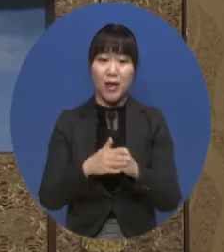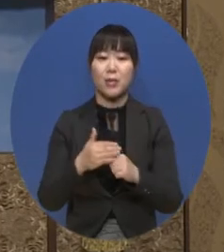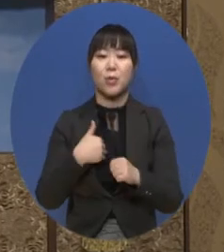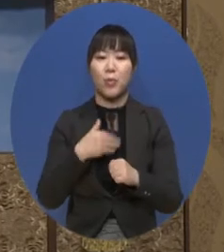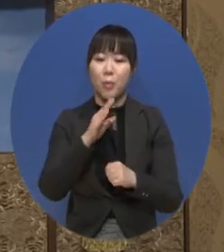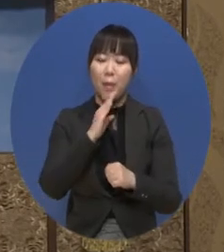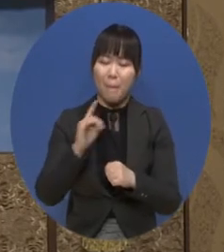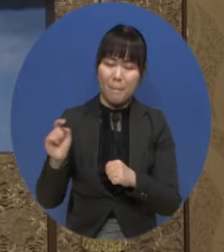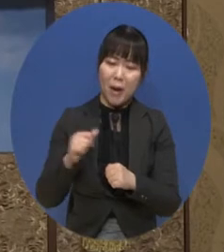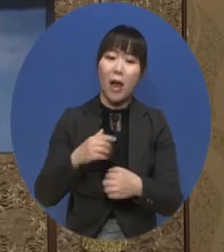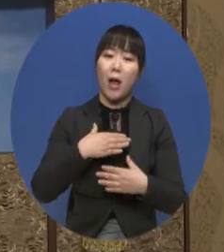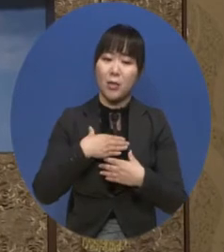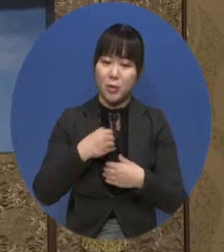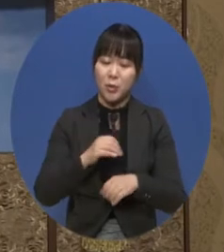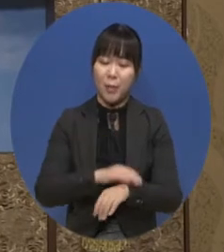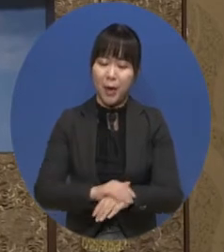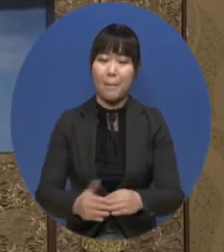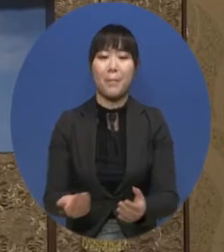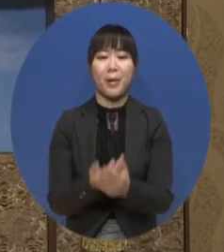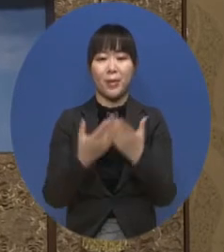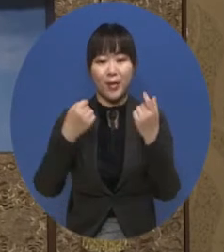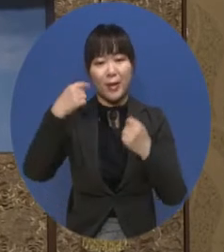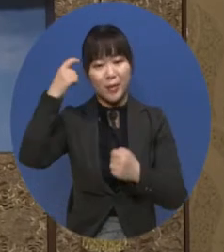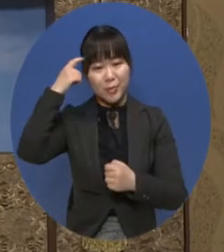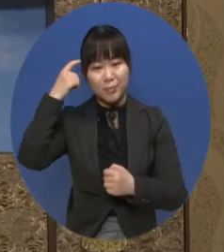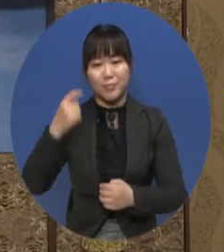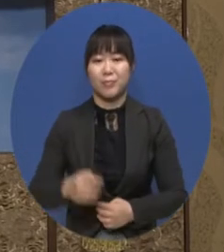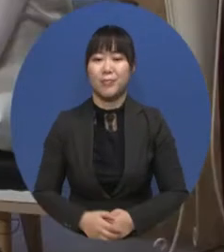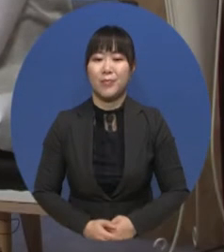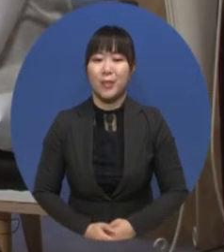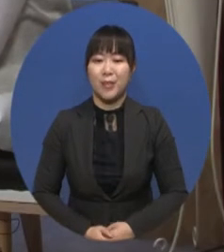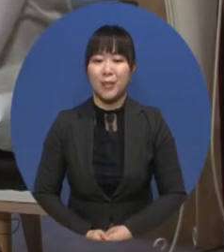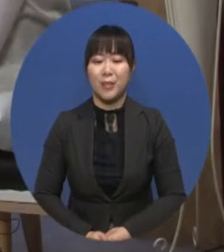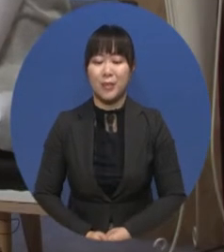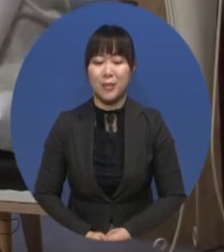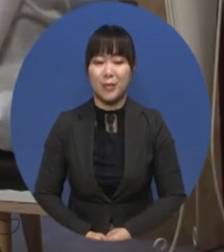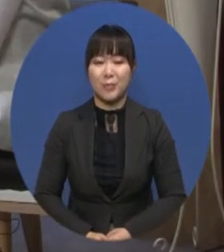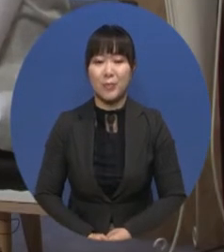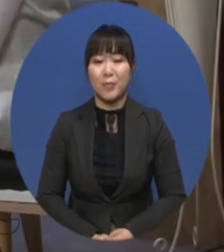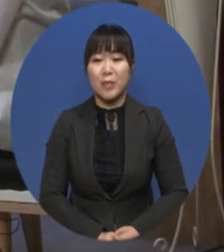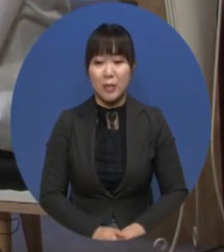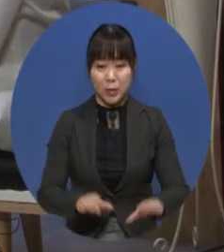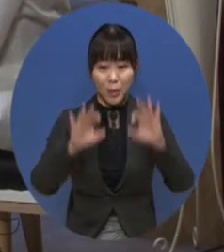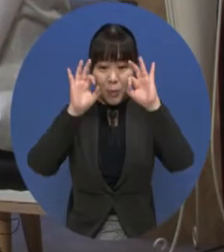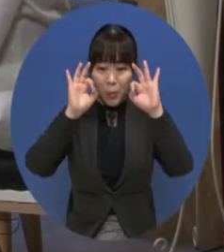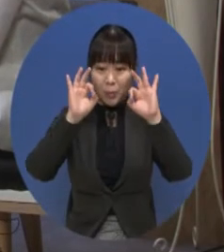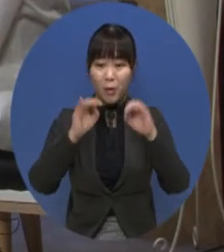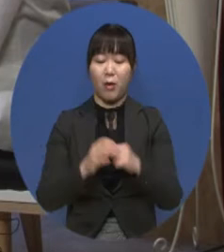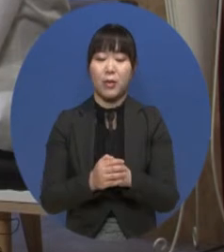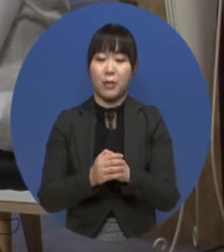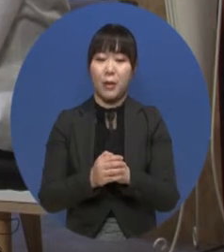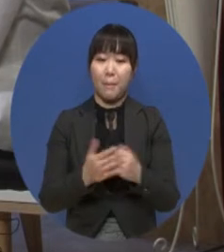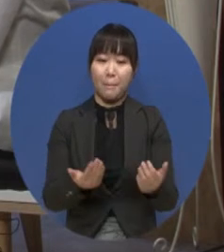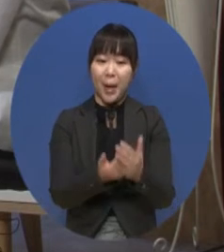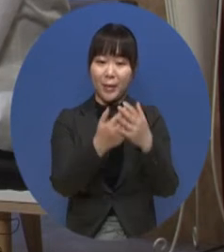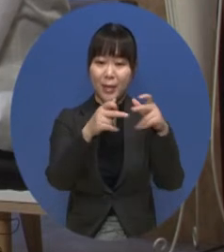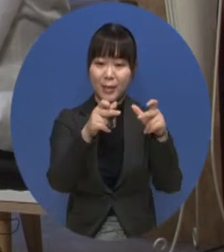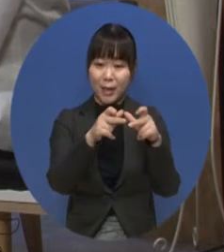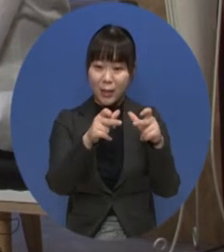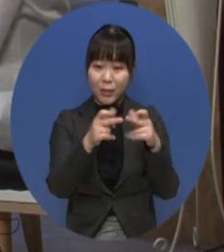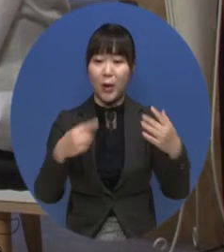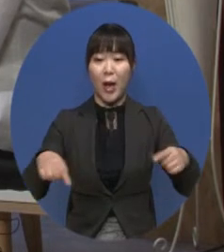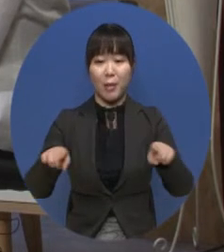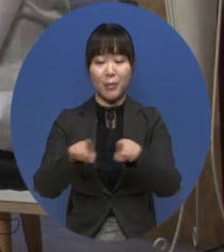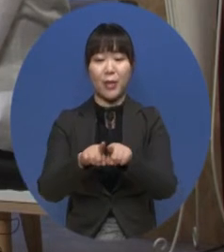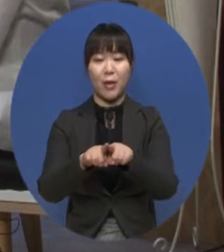굉장히 빠르게 안정적으로 네. 성장을 했다고 생각하고 일을 하고 있어요. 네, 그러니까 어떻게 보면은 네. 그 발달장애인 분들과